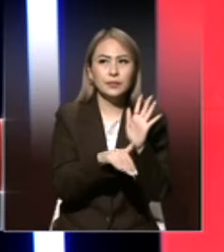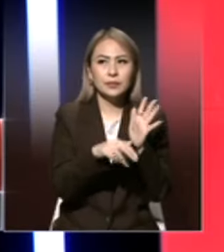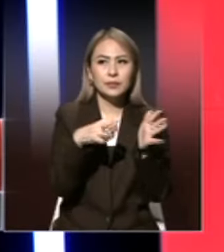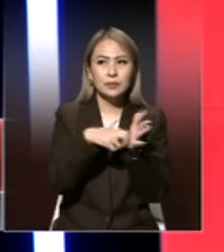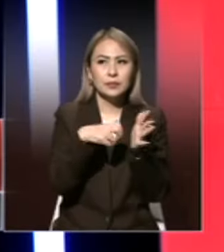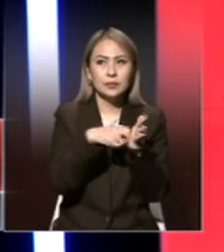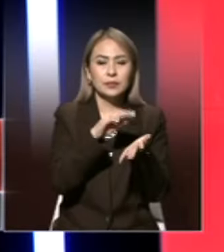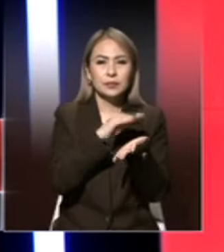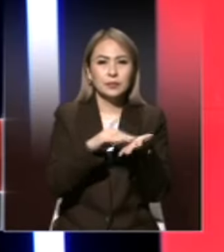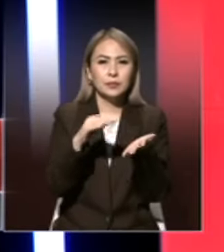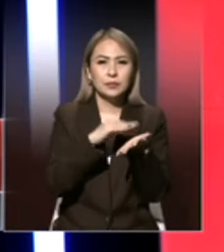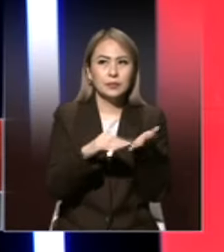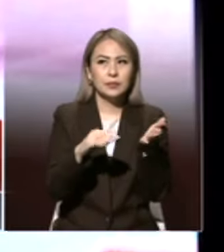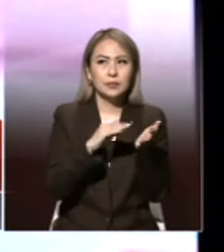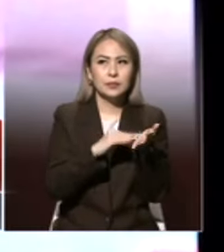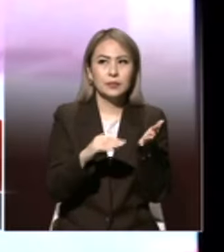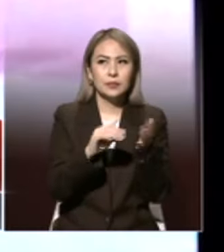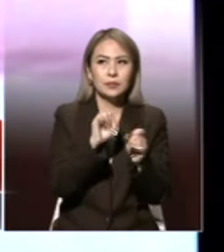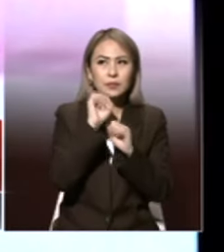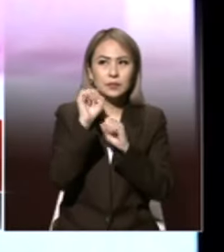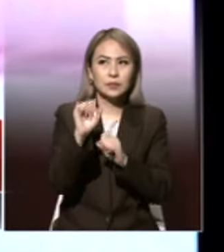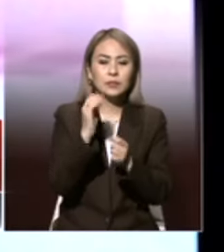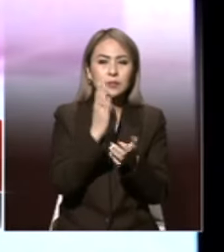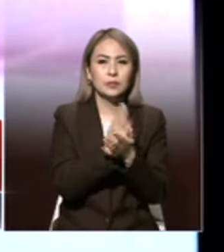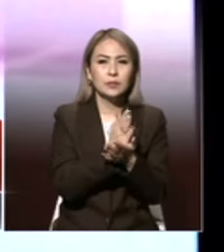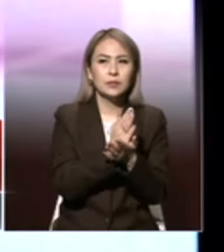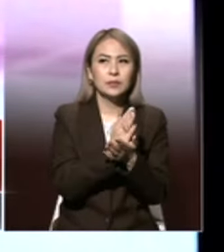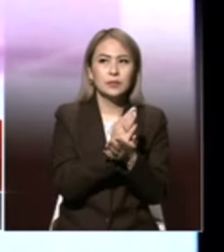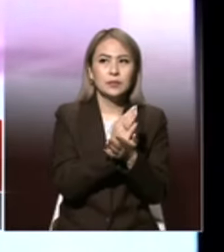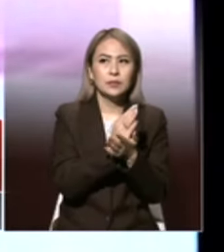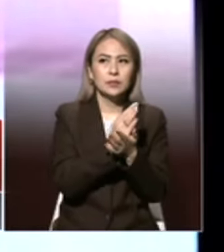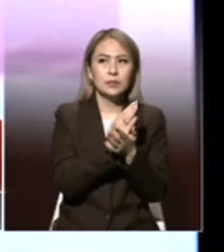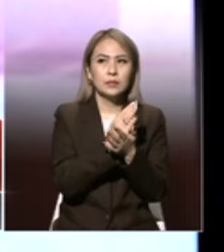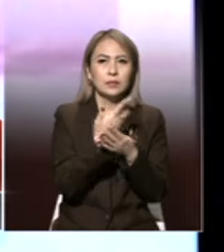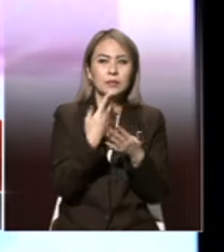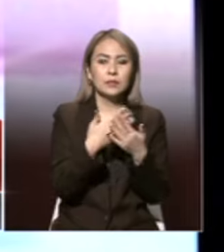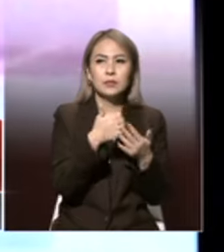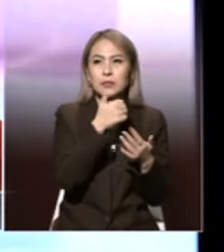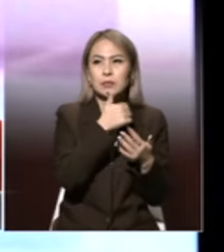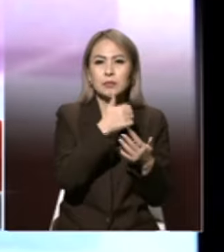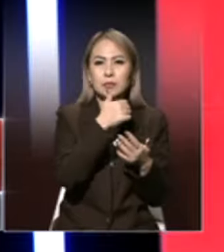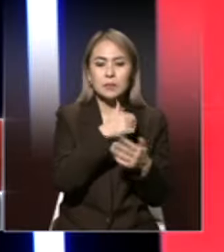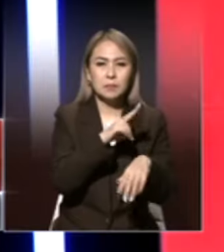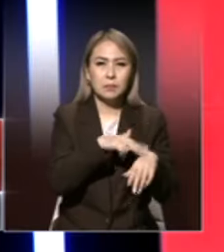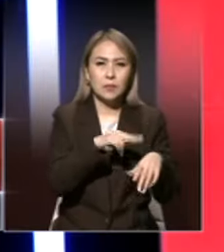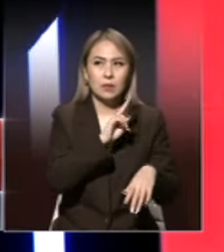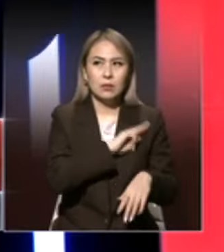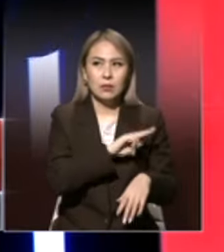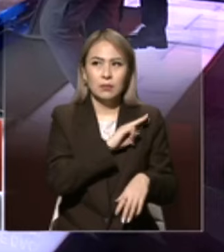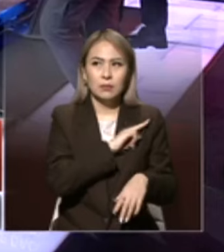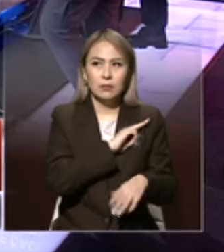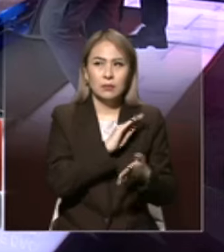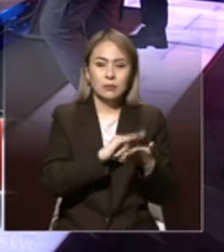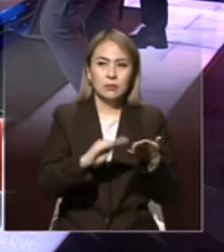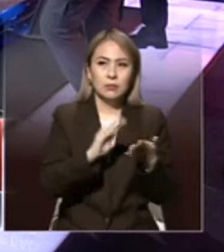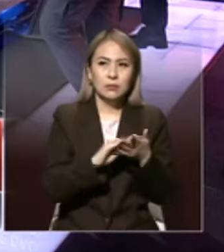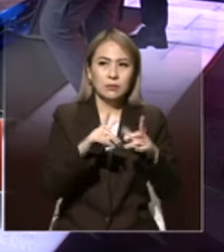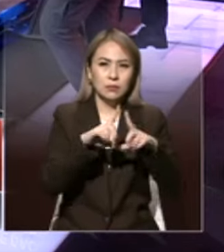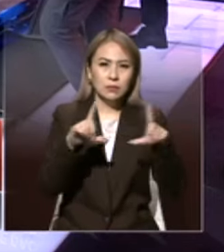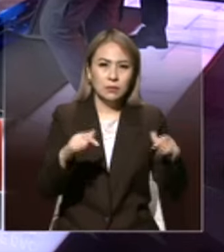хаттама толтырылған екен. 87 мың қорғау нұсқасы жазылыпты. Көз алдарыңызға елестетіп көріңіздерші, полиция қызметкер келеді, қорғау нұсқасын береді,